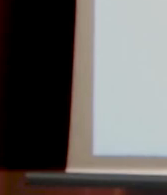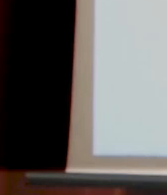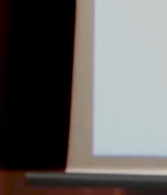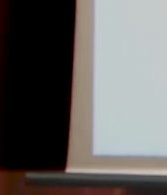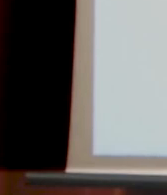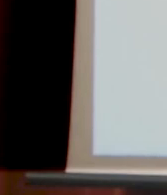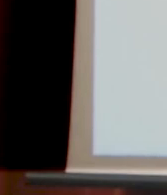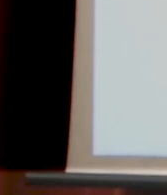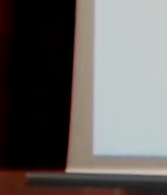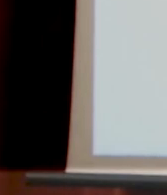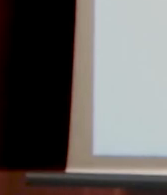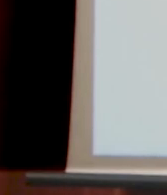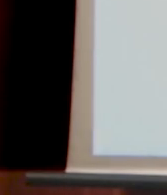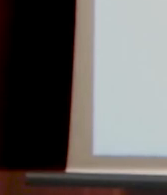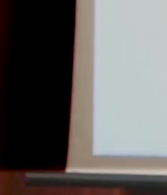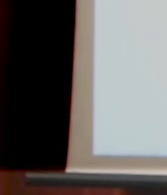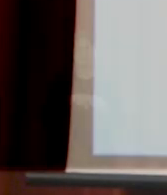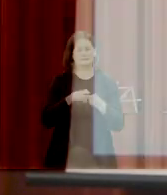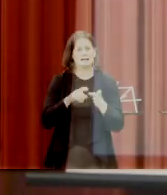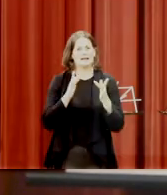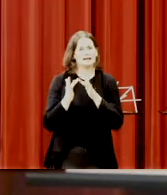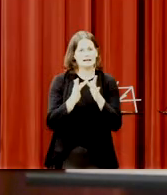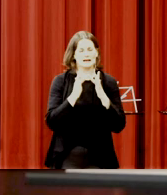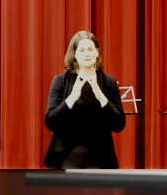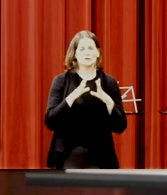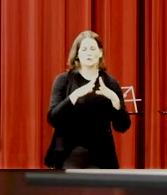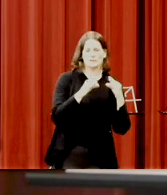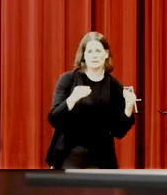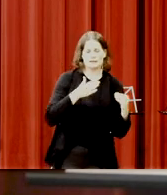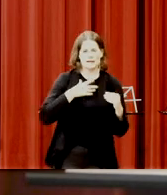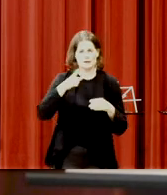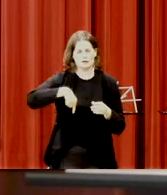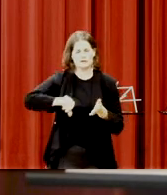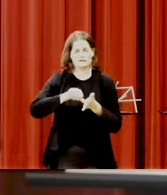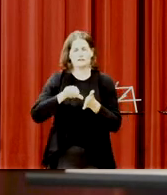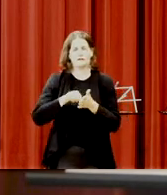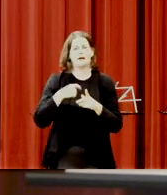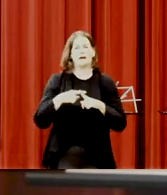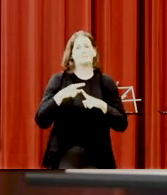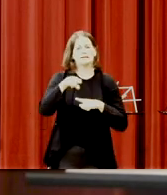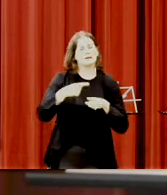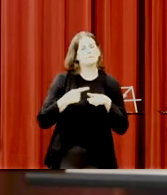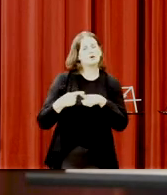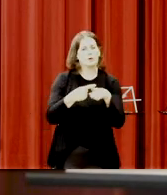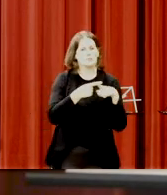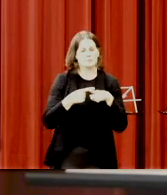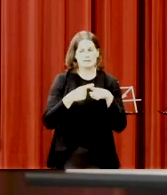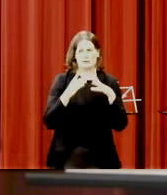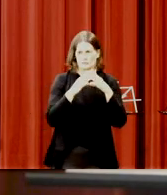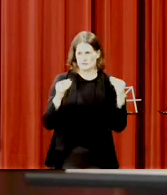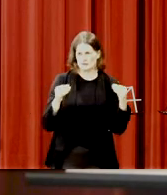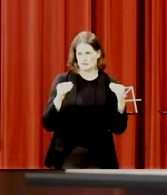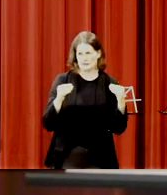aquesta universitat que intentem defensar. Per exemple, és una universitat metropolitana, igual que el projecte d'àrea metropolitana que